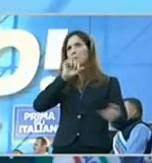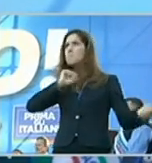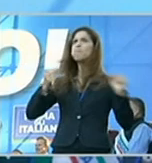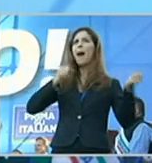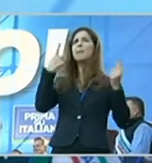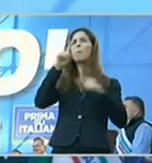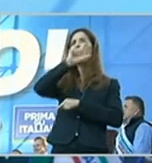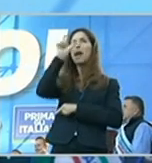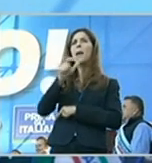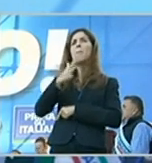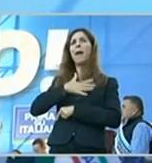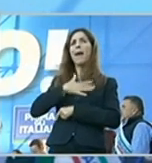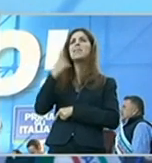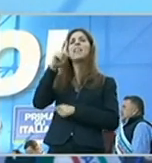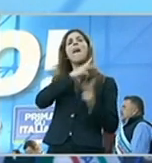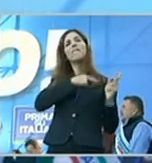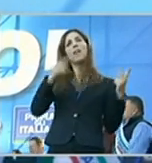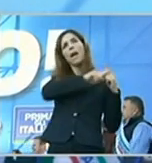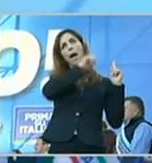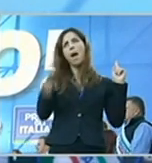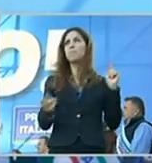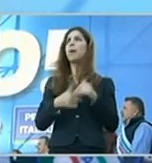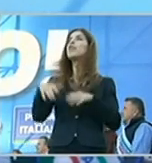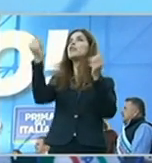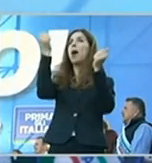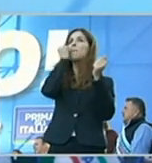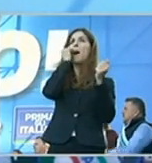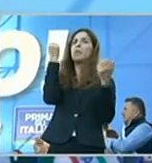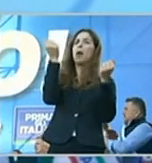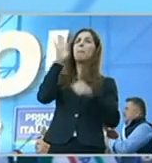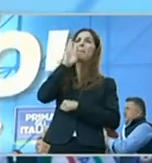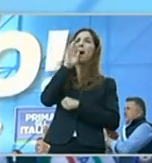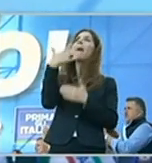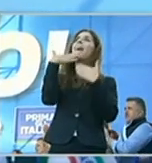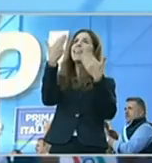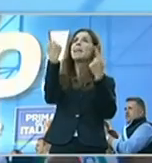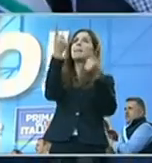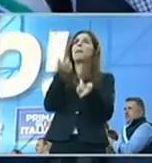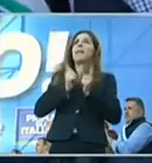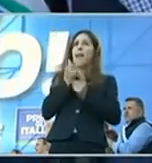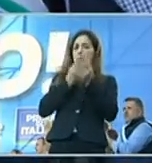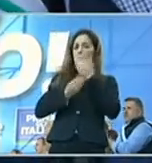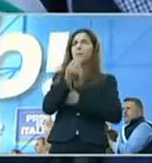paese finché campa. Ciao mamma, ciao papà e grazie per avermi messo al mondo